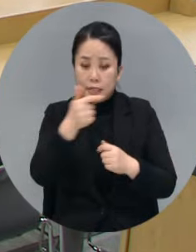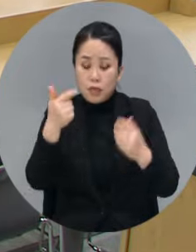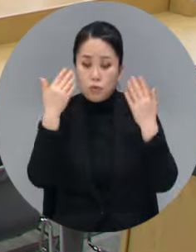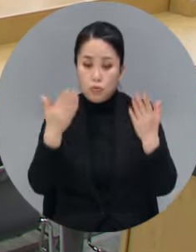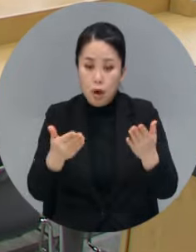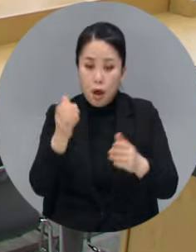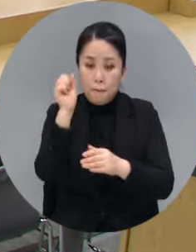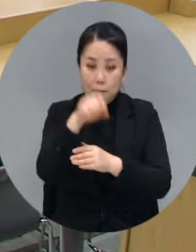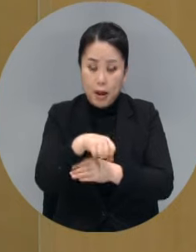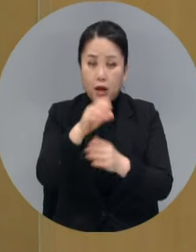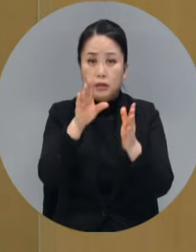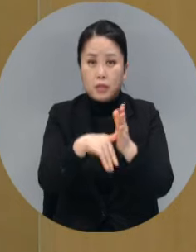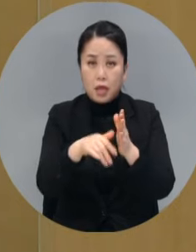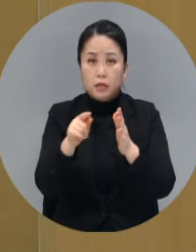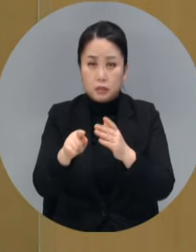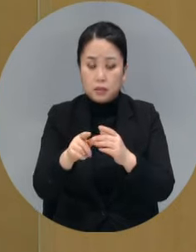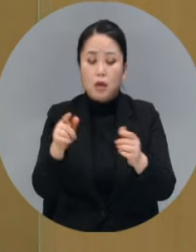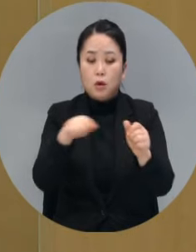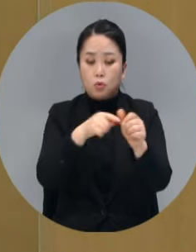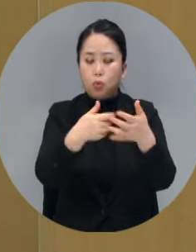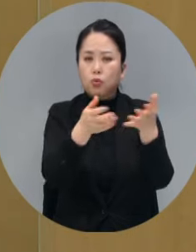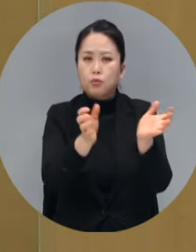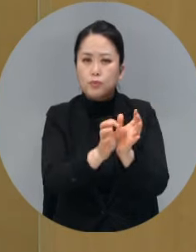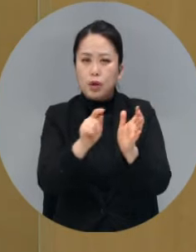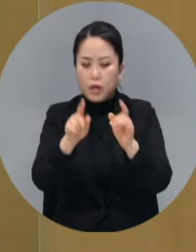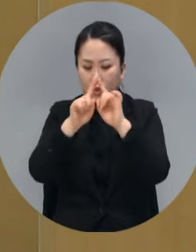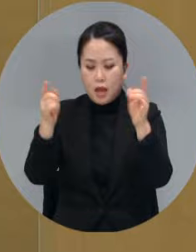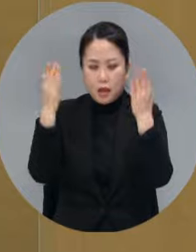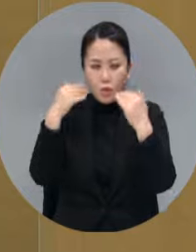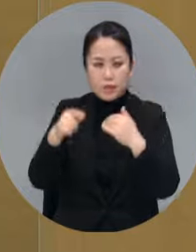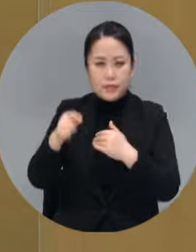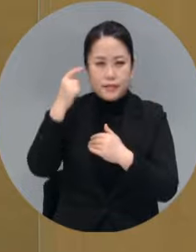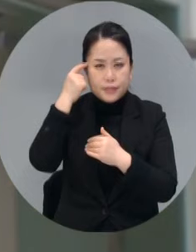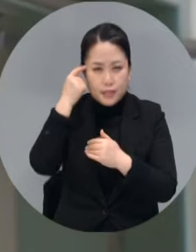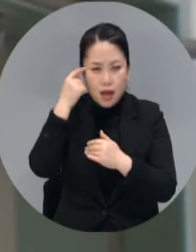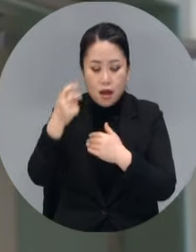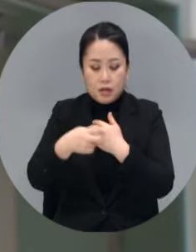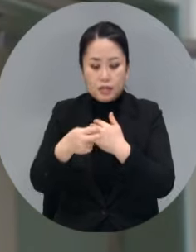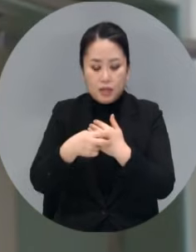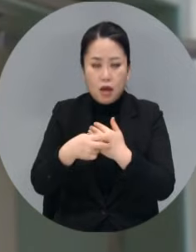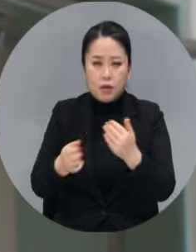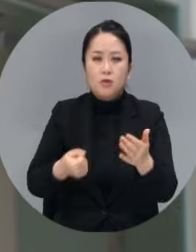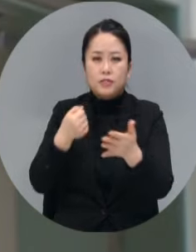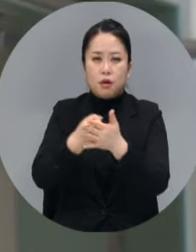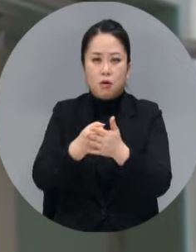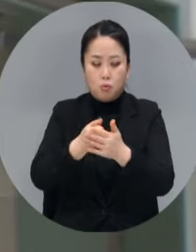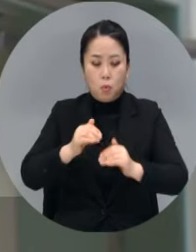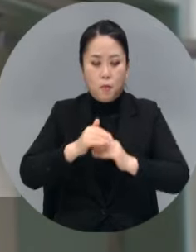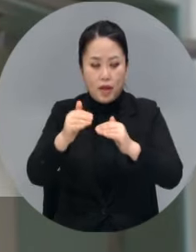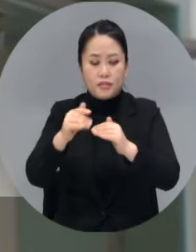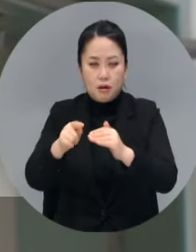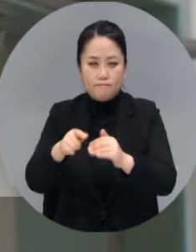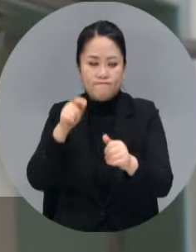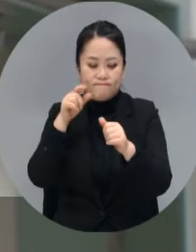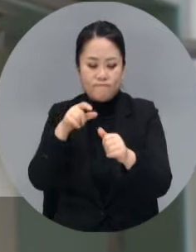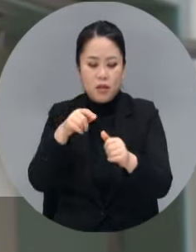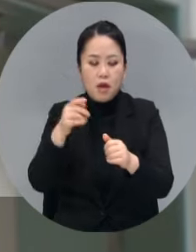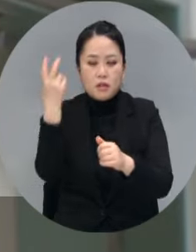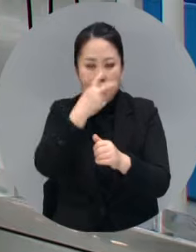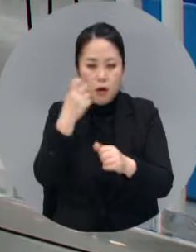경우 교육부가 대학의 의사결정 과정을 점검하겠다며 엄포한 가운데 부산 지역 의대들은 유급을 막기